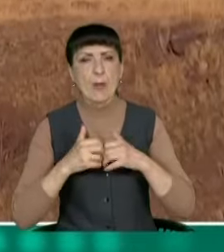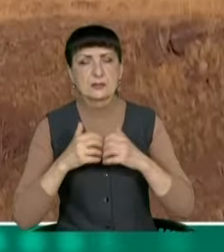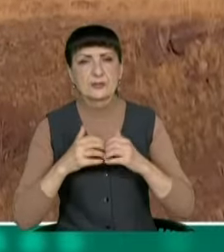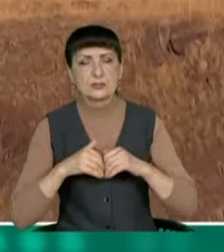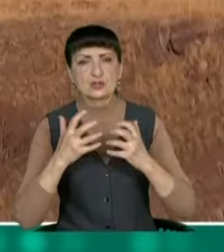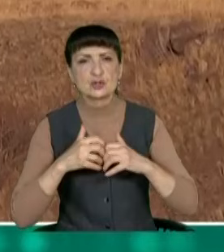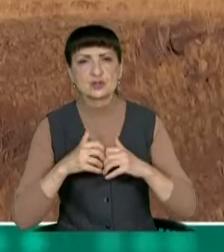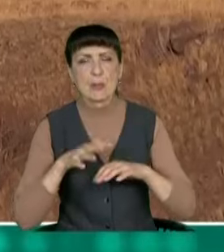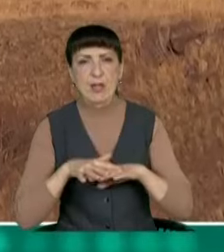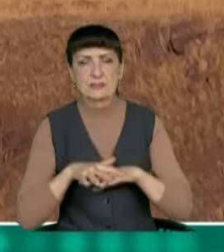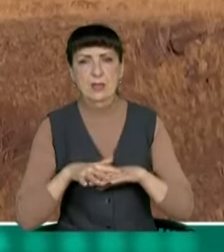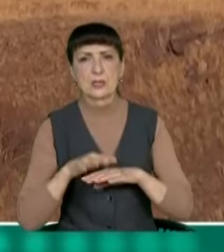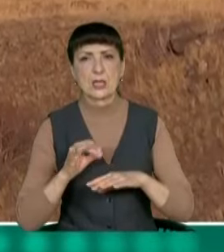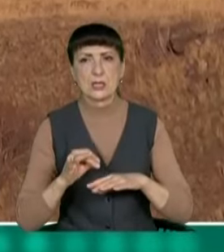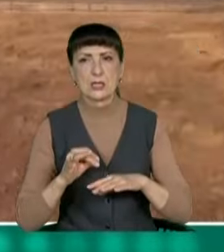моделей, за счет